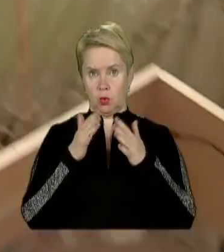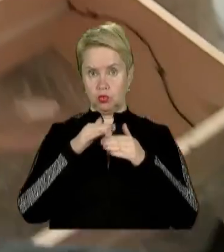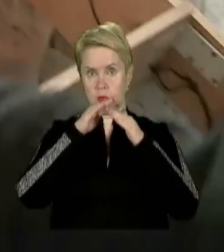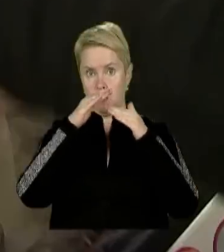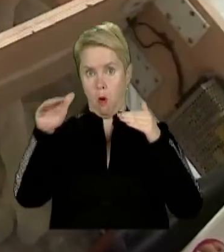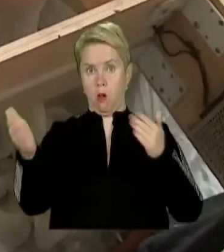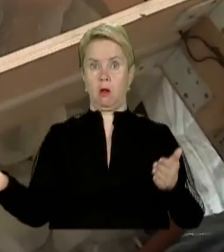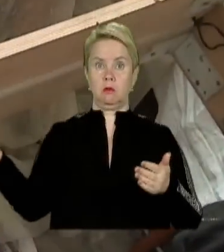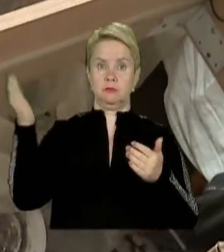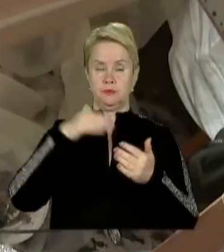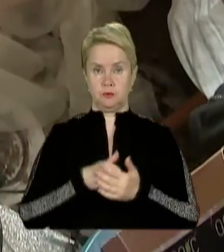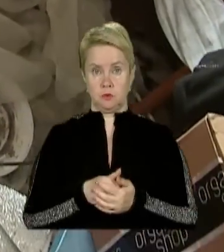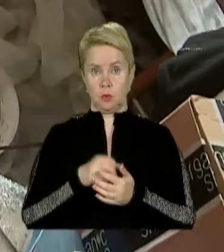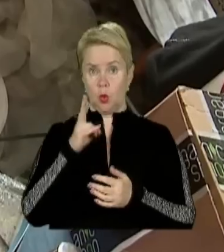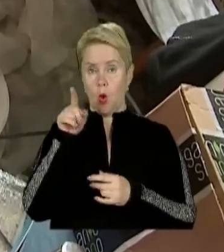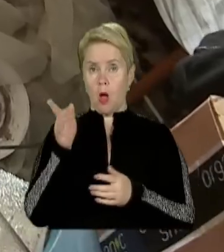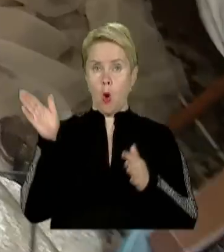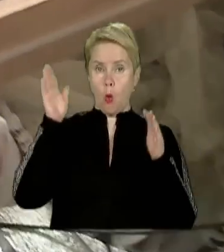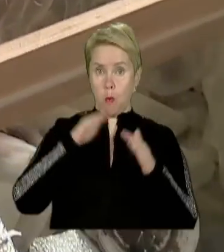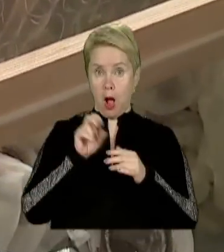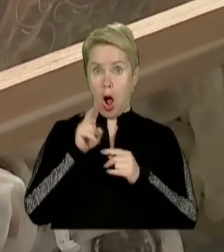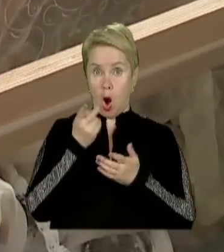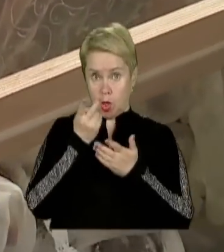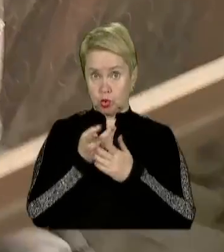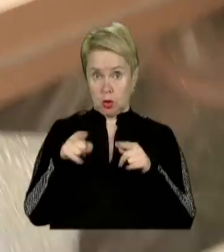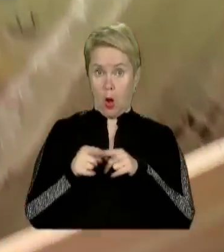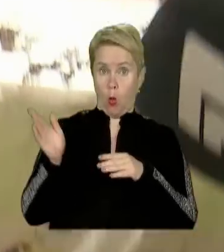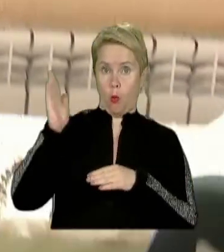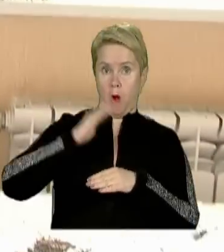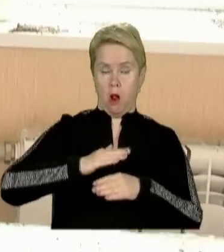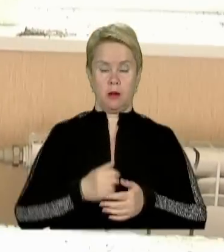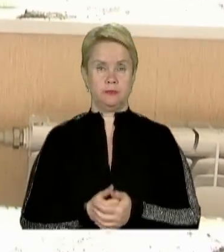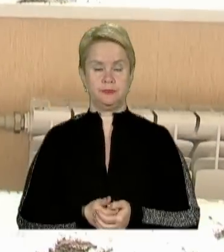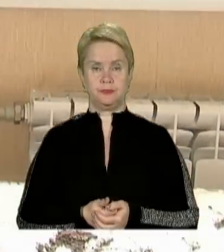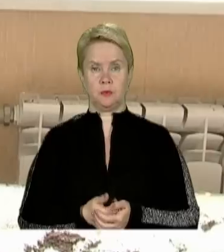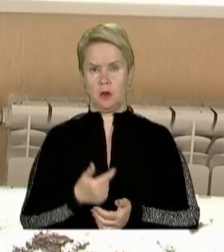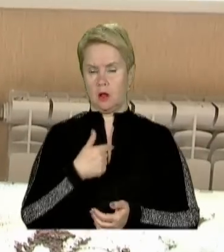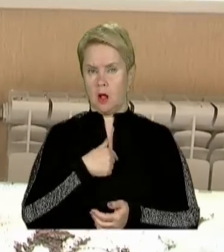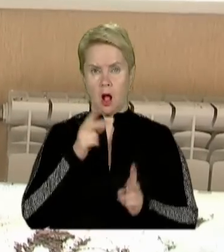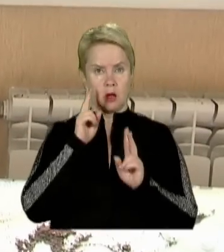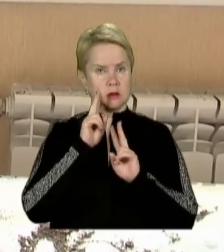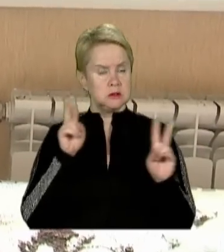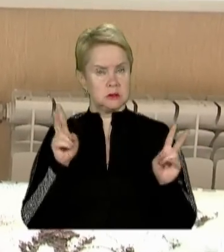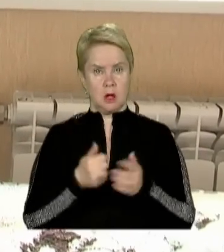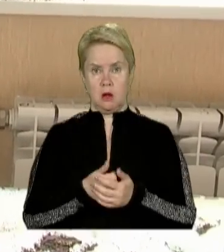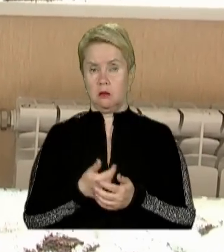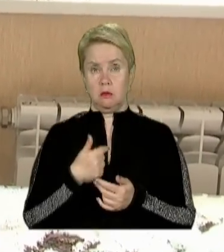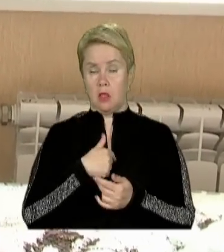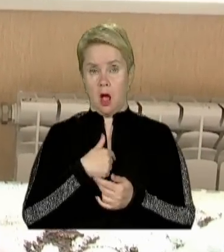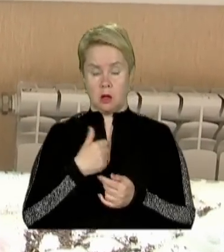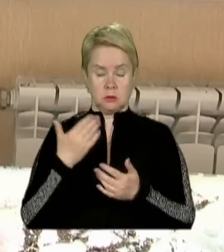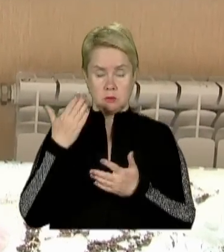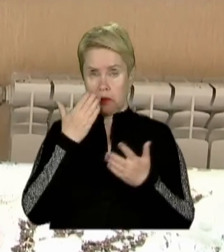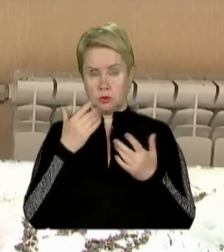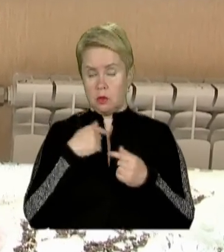эта полка. Но она упала, вот как она лежит, так она и упала. Я не знаю, как я не спросонка,